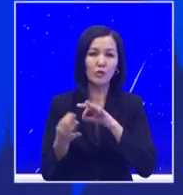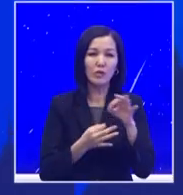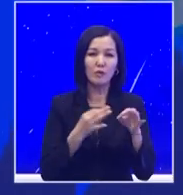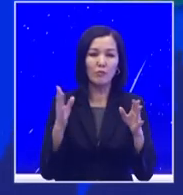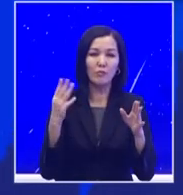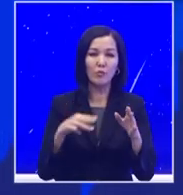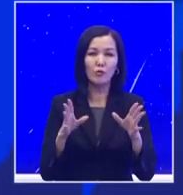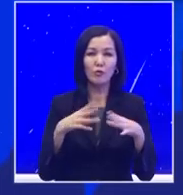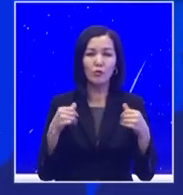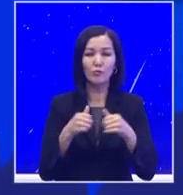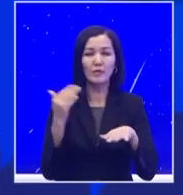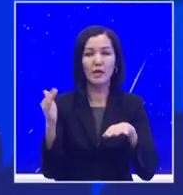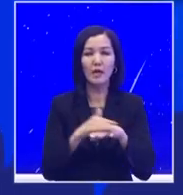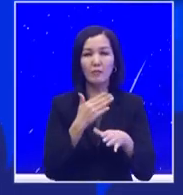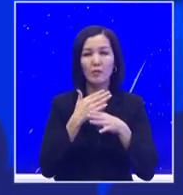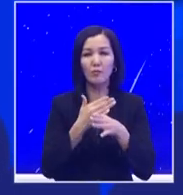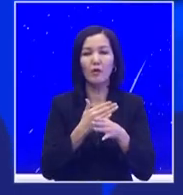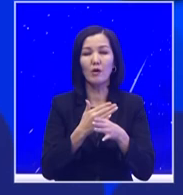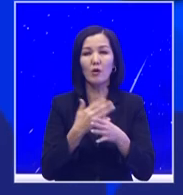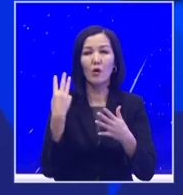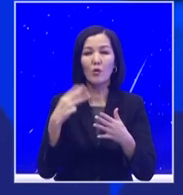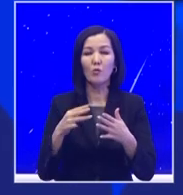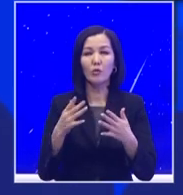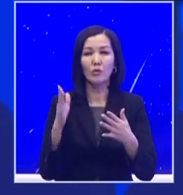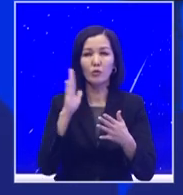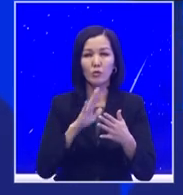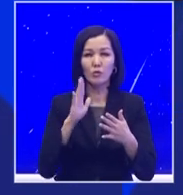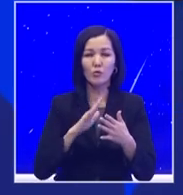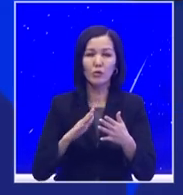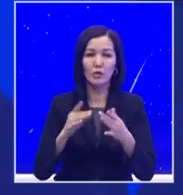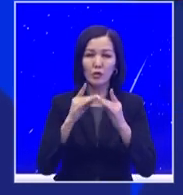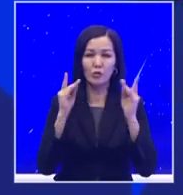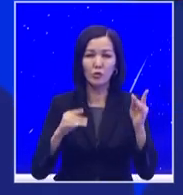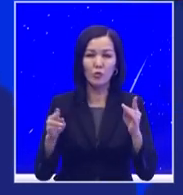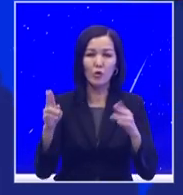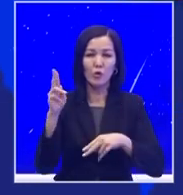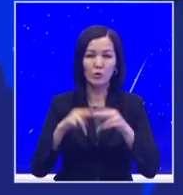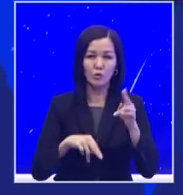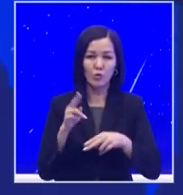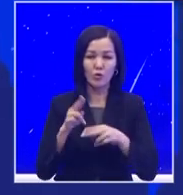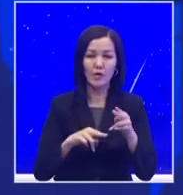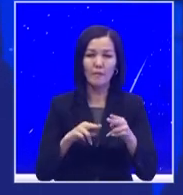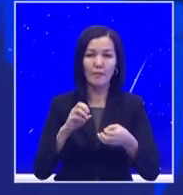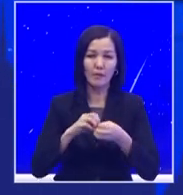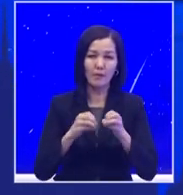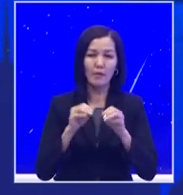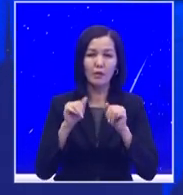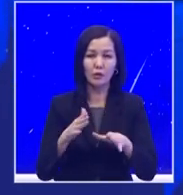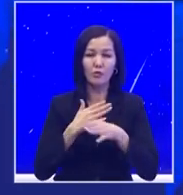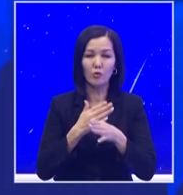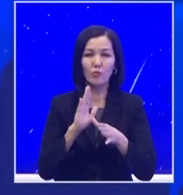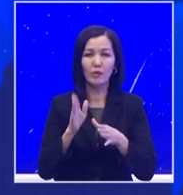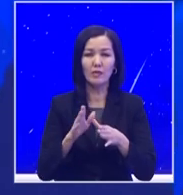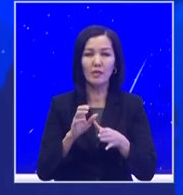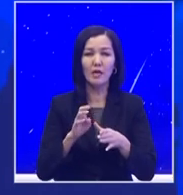отбасыға қайырымдылық көмек көрсетіп, 30 елді мекеннің ауыз су, жол көпір мәселесін шешуге ықпал етпек. Сонымен қатар Әл-Фараби, Абай